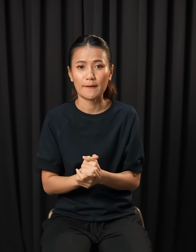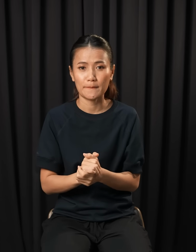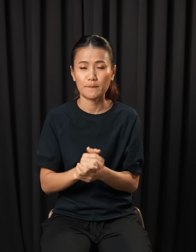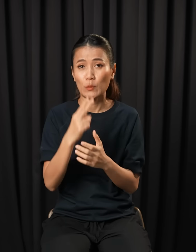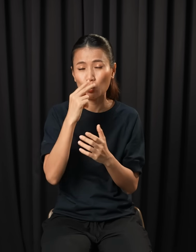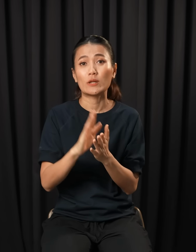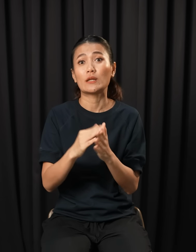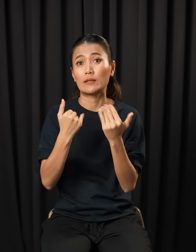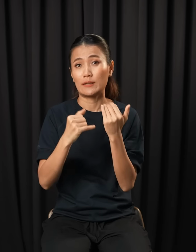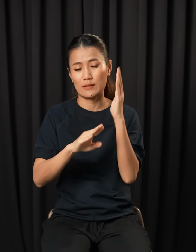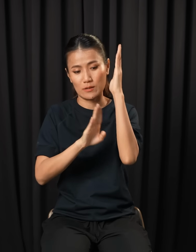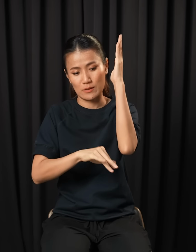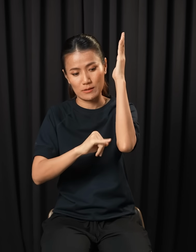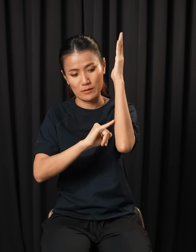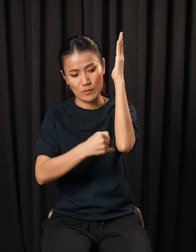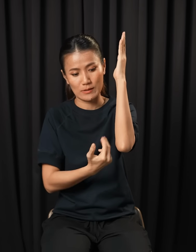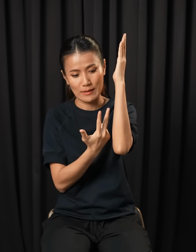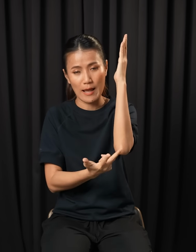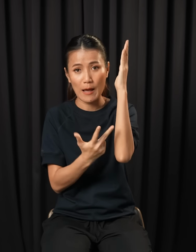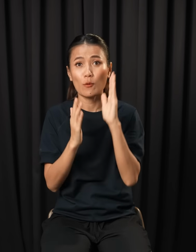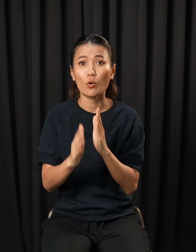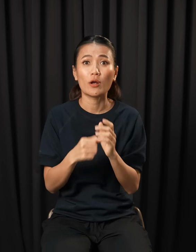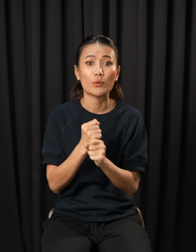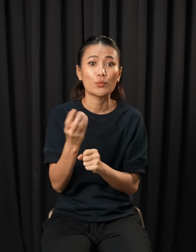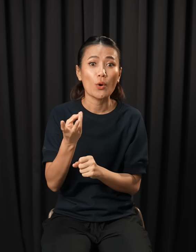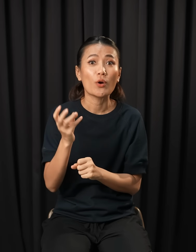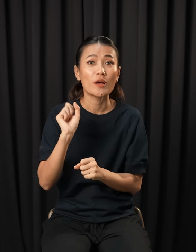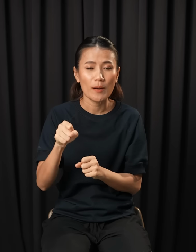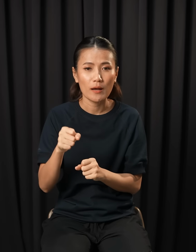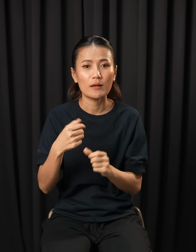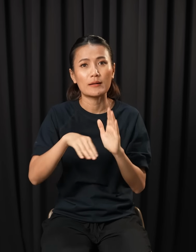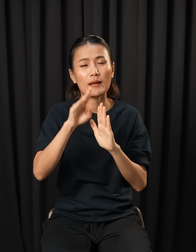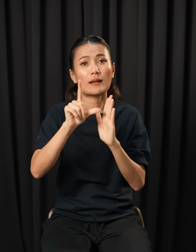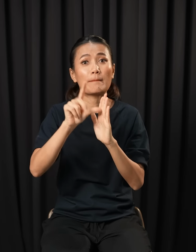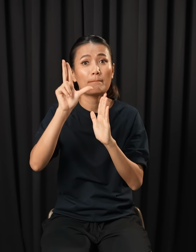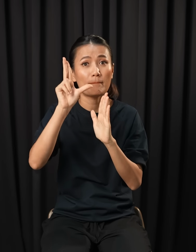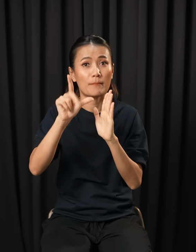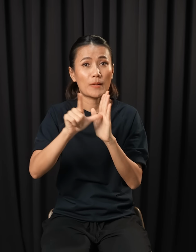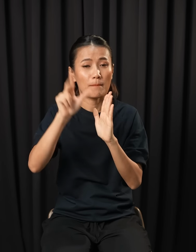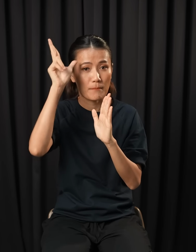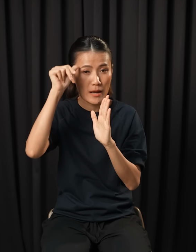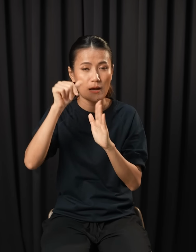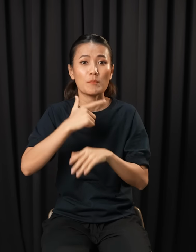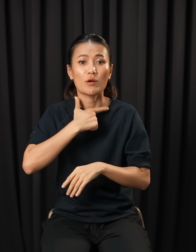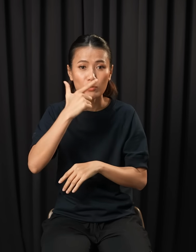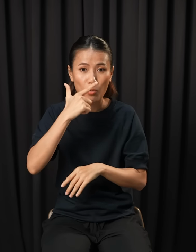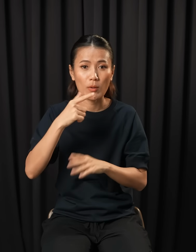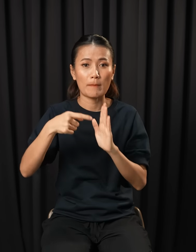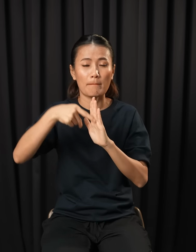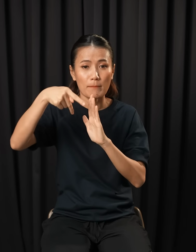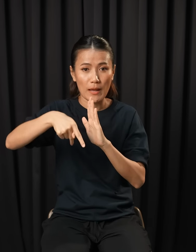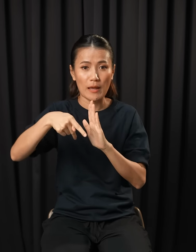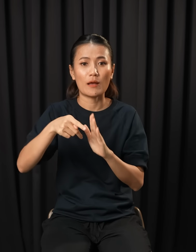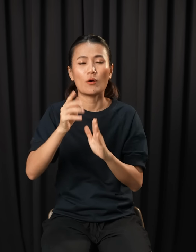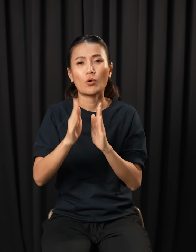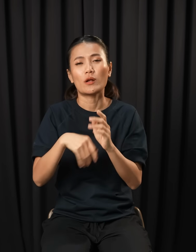แง่ของเจเนอเรชันก็จะแบ่งตามอย่างที่เล่าให้ฟังแต่ในพื้นที่อย่างเช่น3จังหวัดชายแดนภาคใต้อายุคนอายุน้อยมากใช่ไหมครับแต่ในขณ